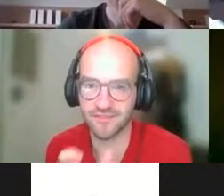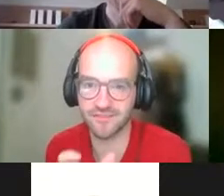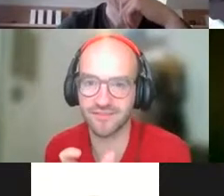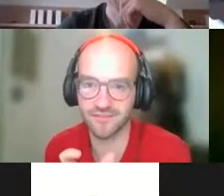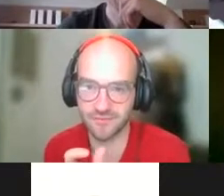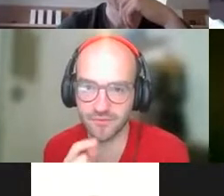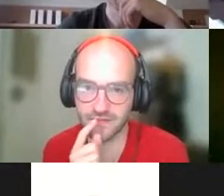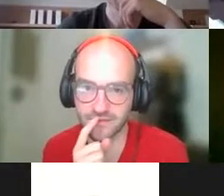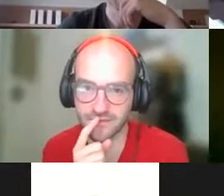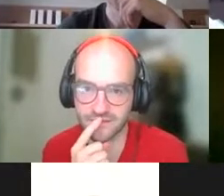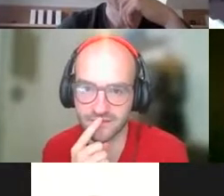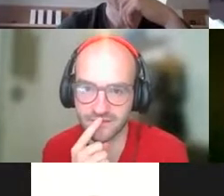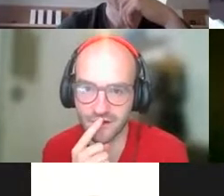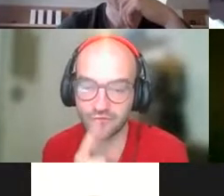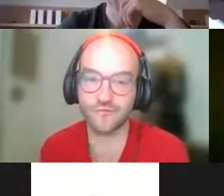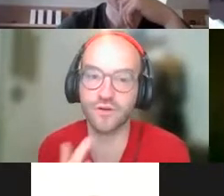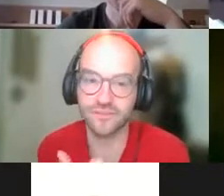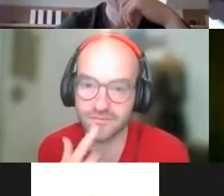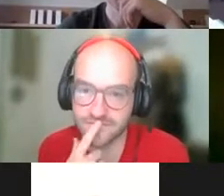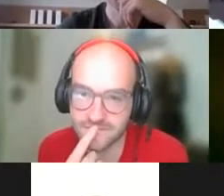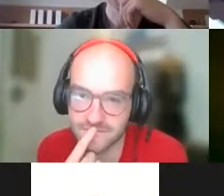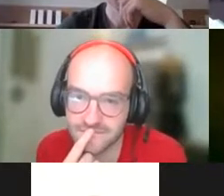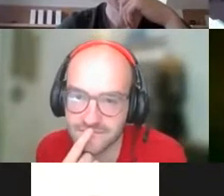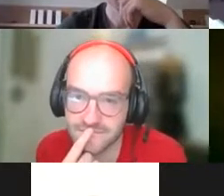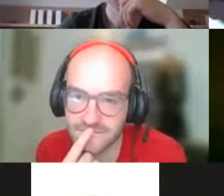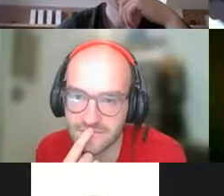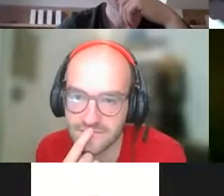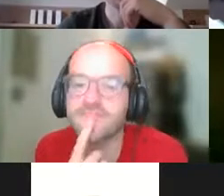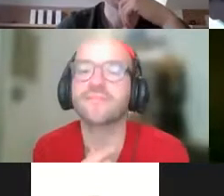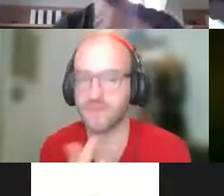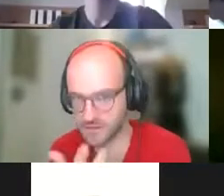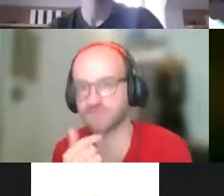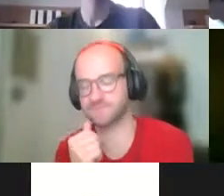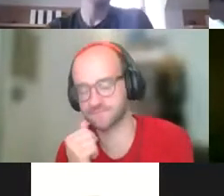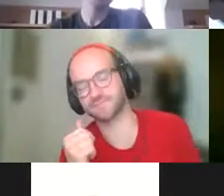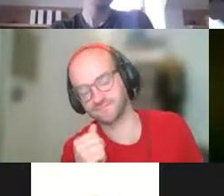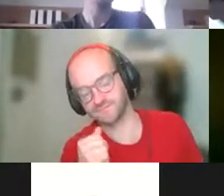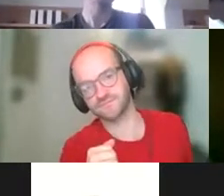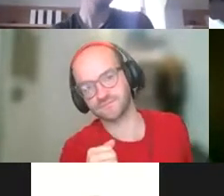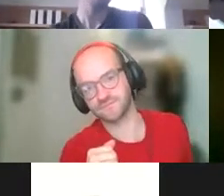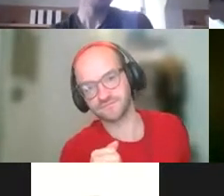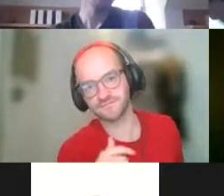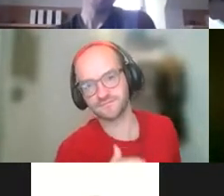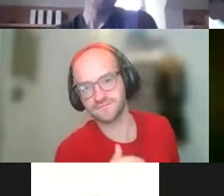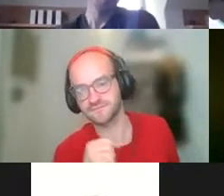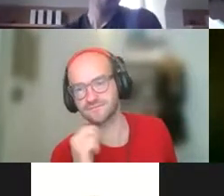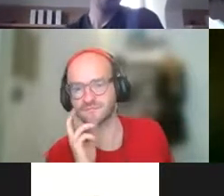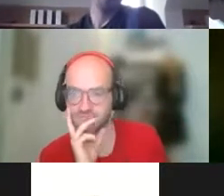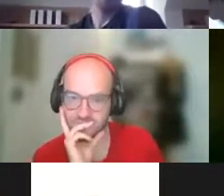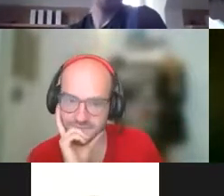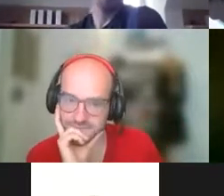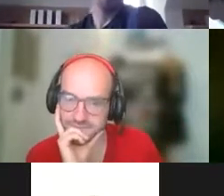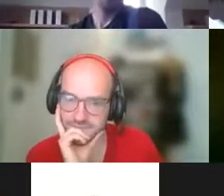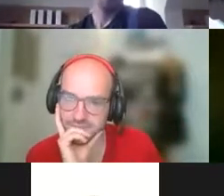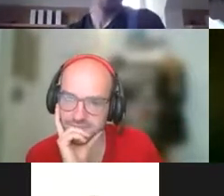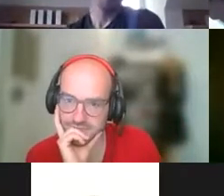Ja. Paasvakantie, weekinschrijvingen. Ja, maar ze hebben niet voor een heel week voorinschrijvingen. Maar ze konden wel kiezen, moesten niet per